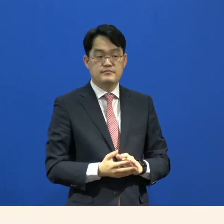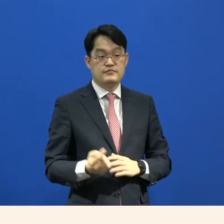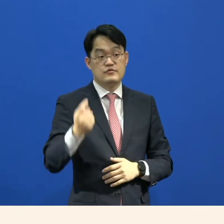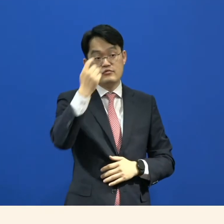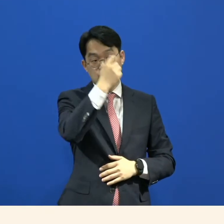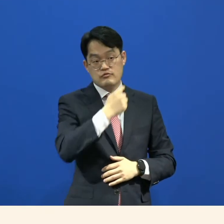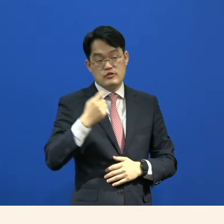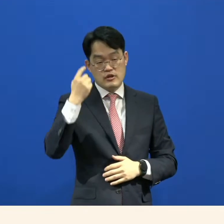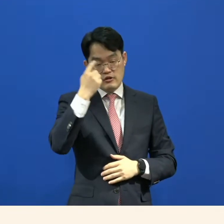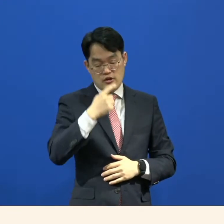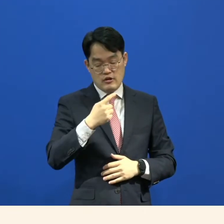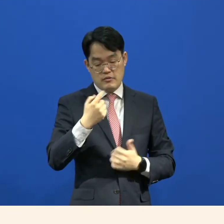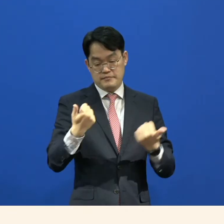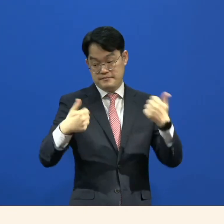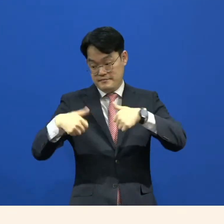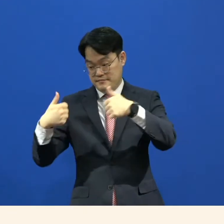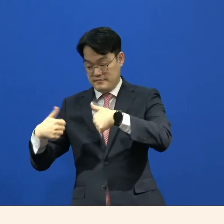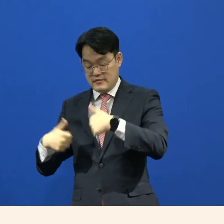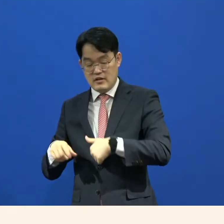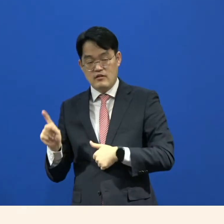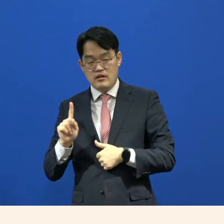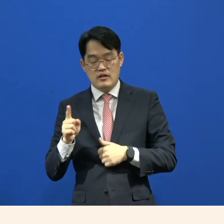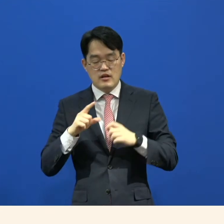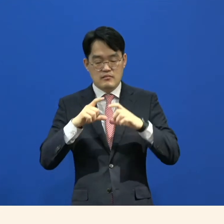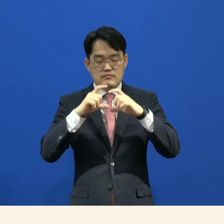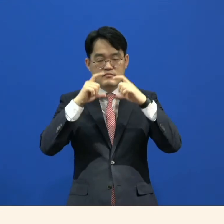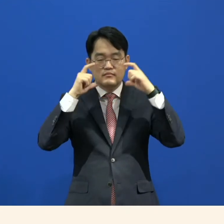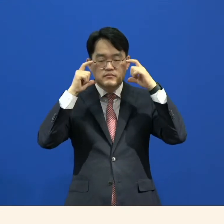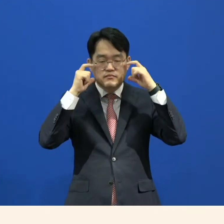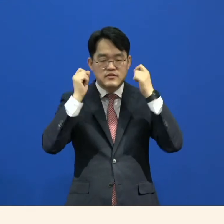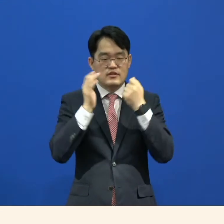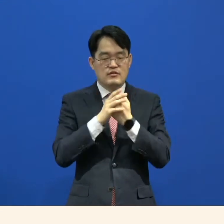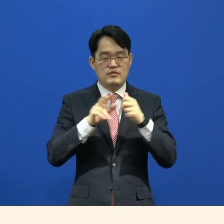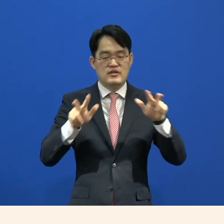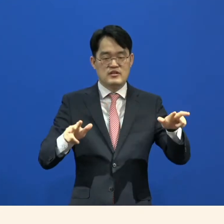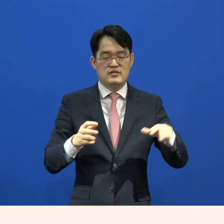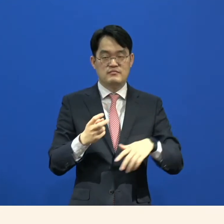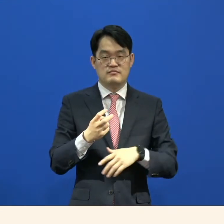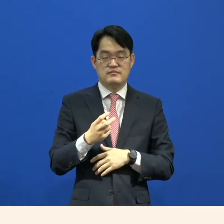때문에 얼굴이 잘 보호되어 있습니다.